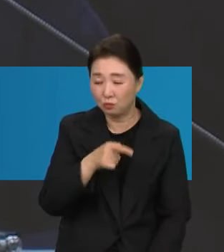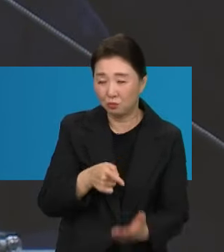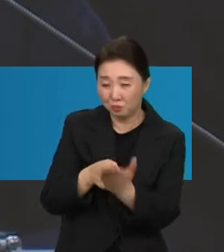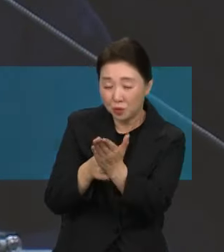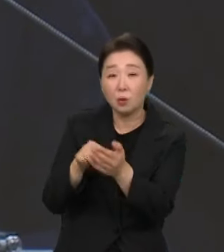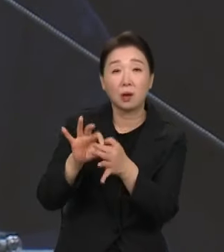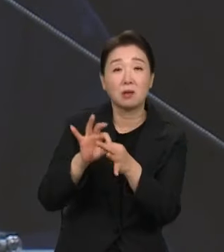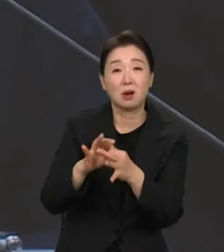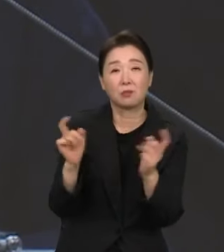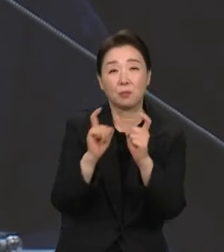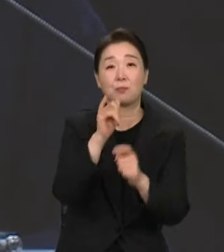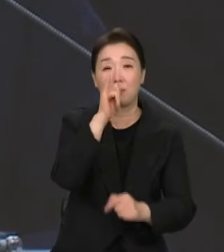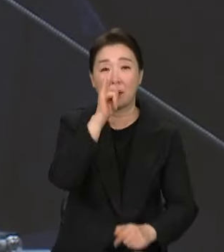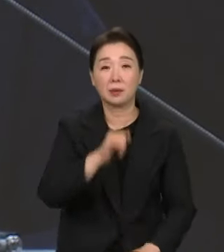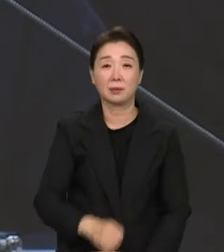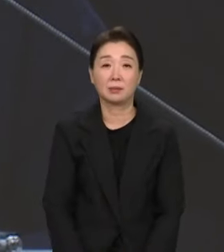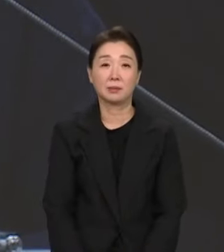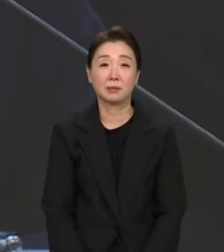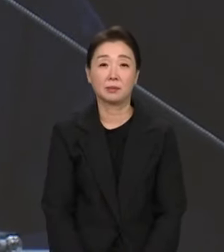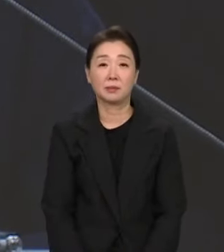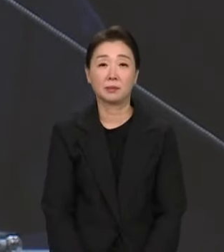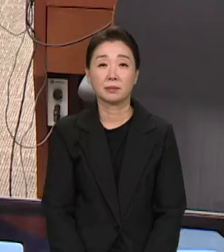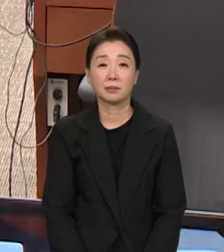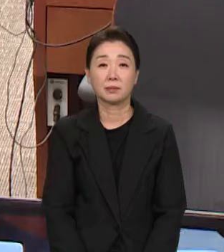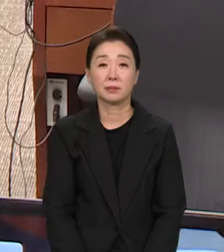벌어졌는데 노진호 기자가 보도합니다.